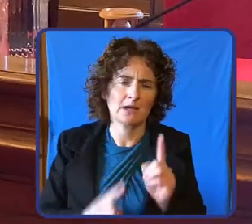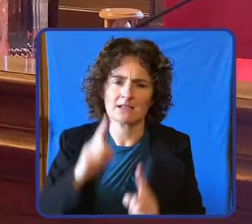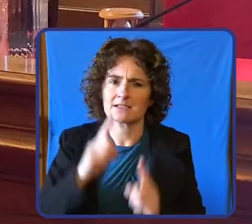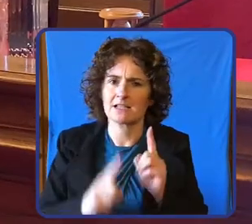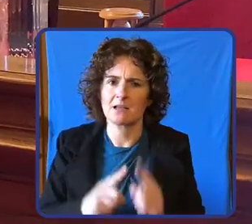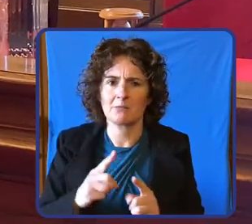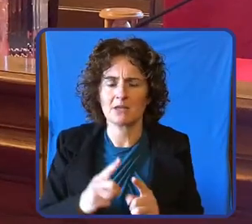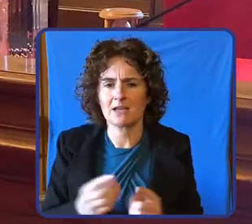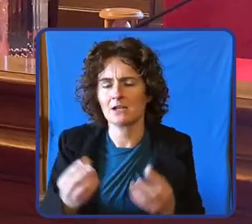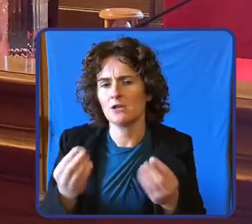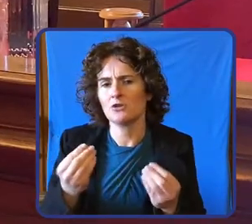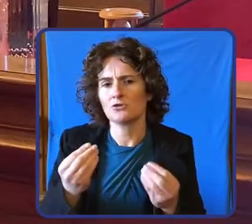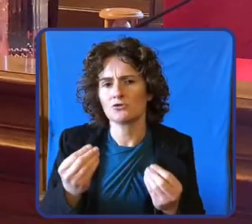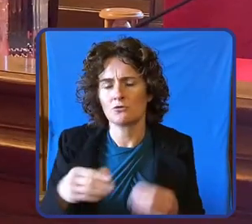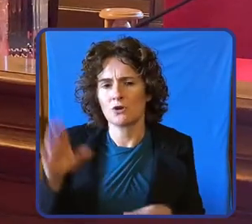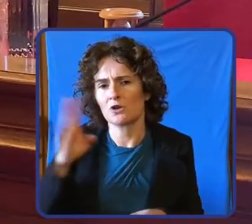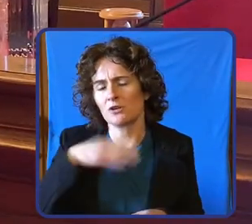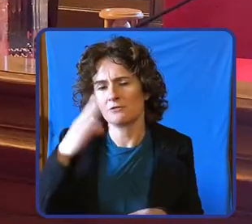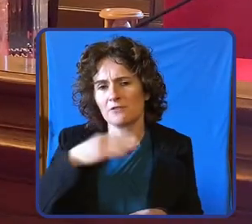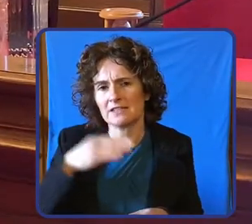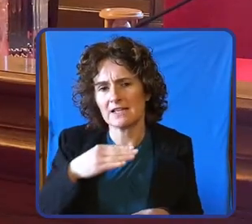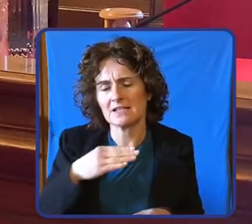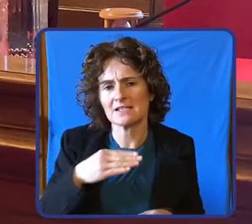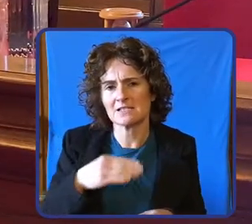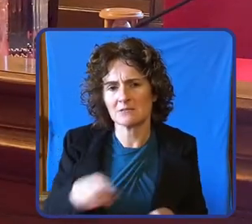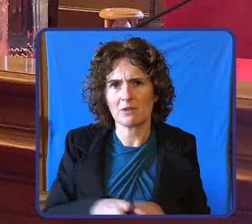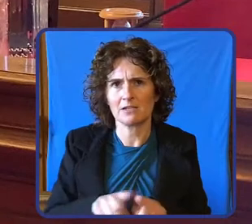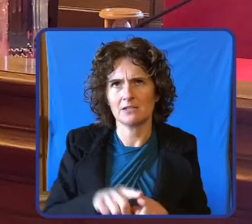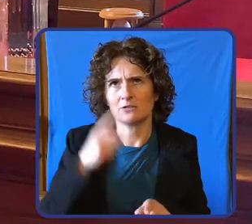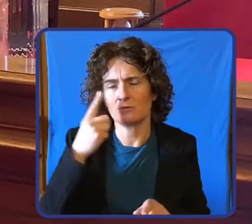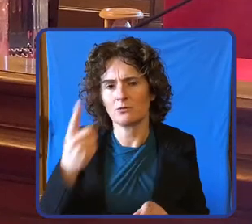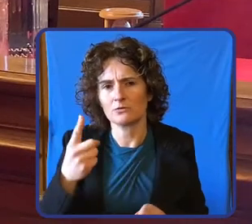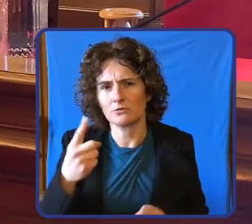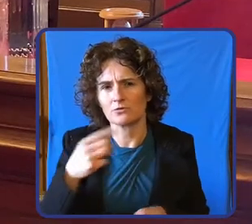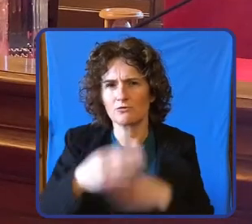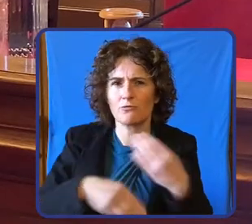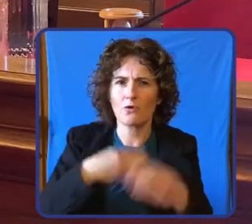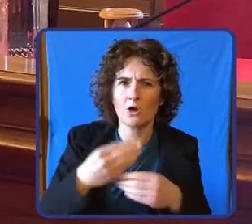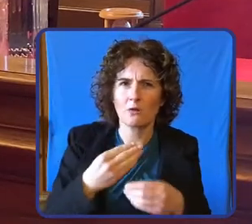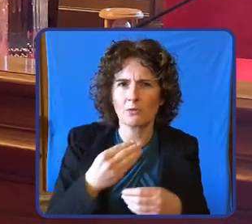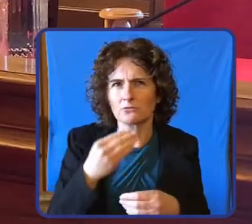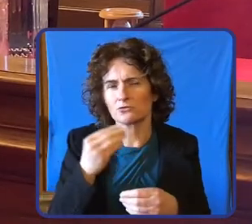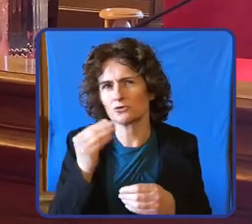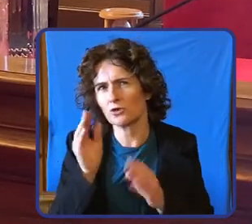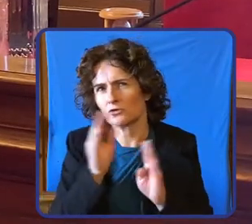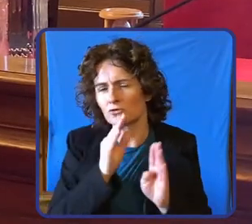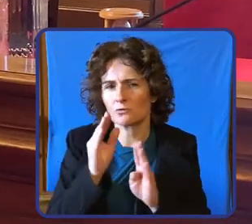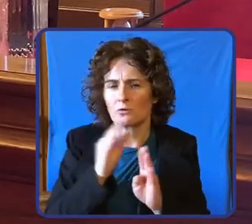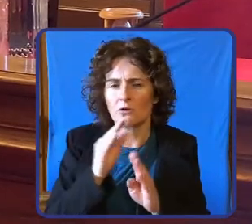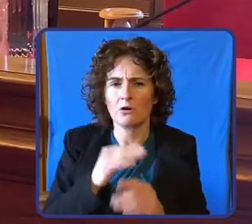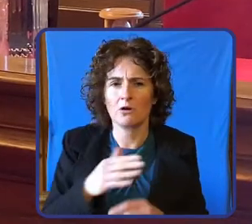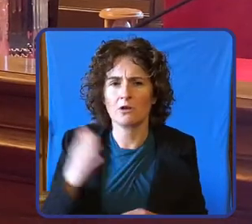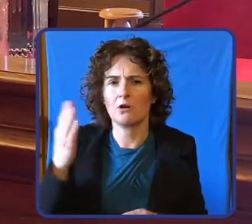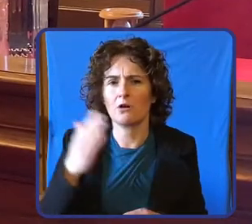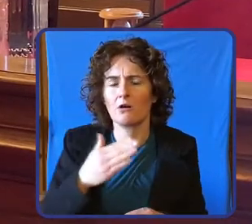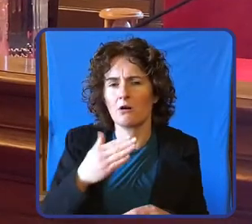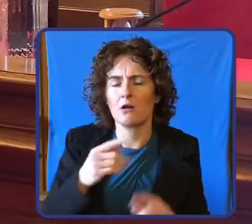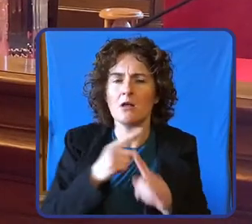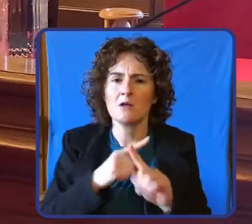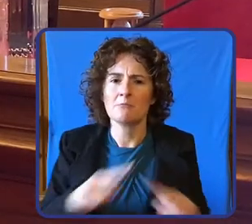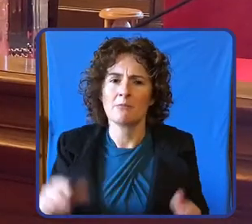így gondolkoznak. Egyébként is folyamatosan sugallja, hogy ha más lenne a városvezetés, nem mondja ki, de az